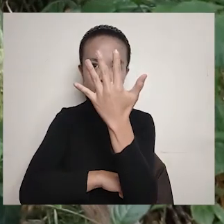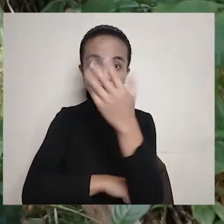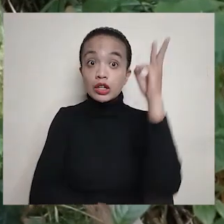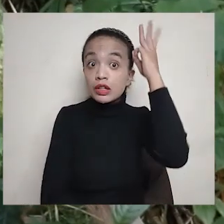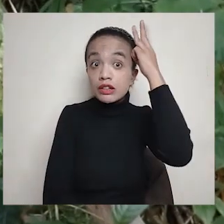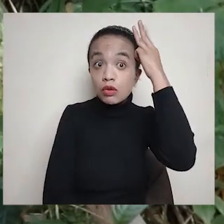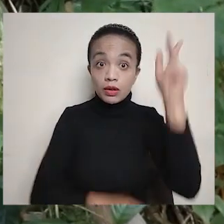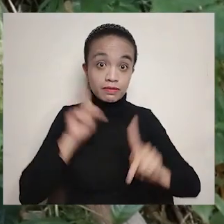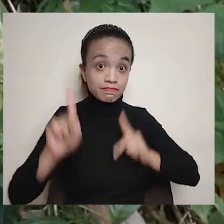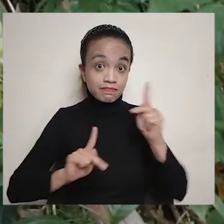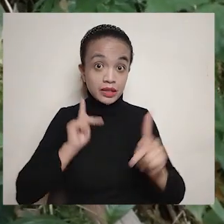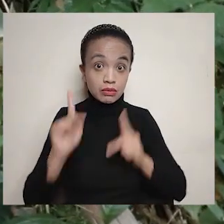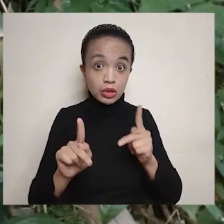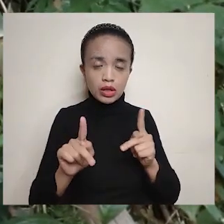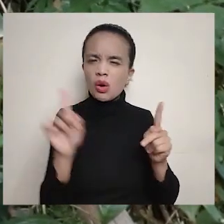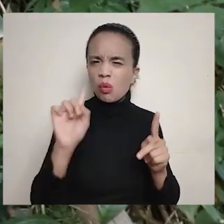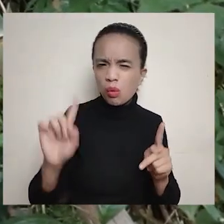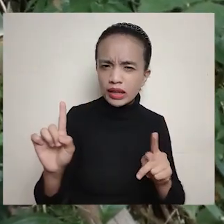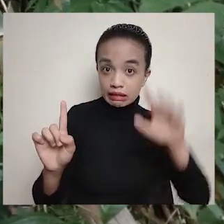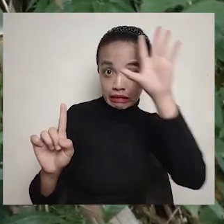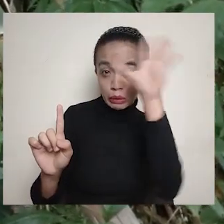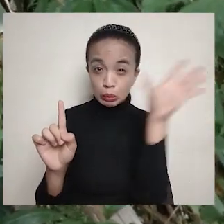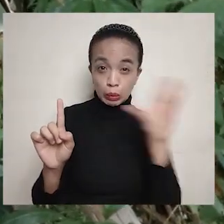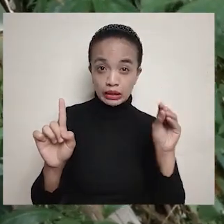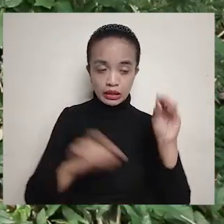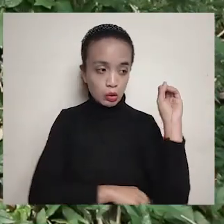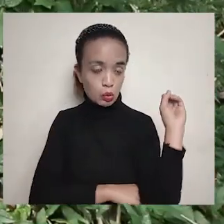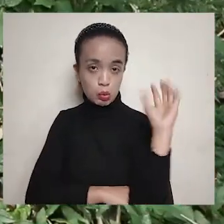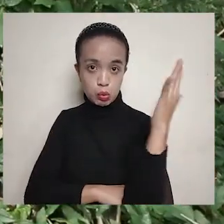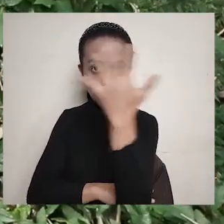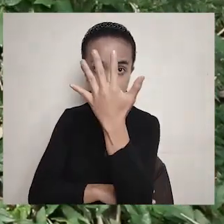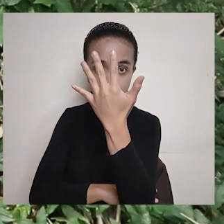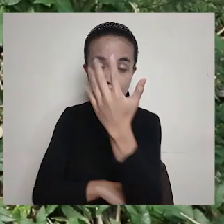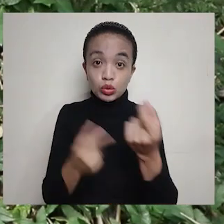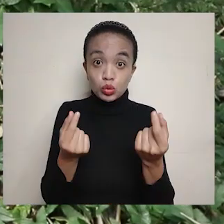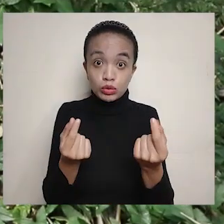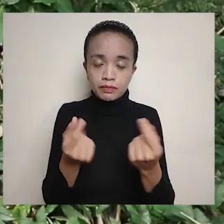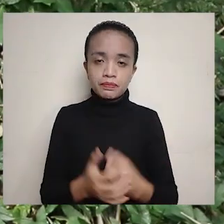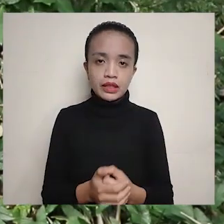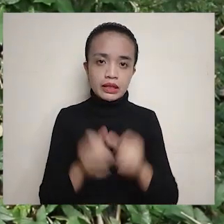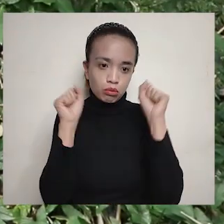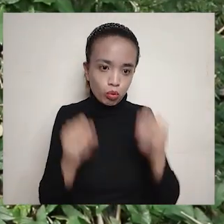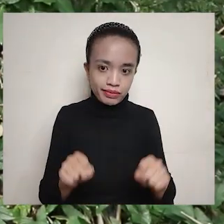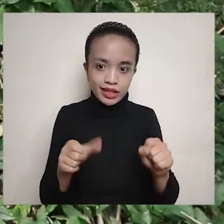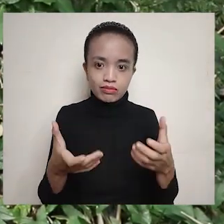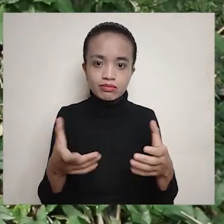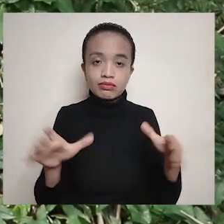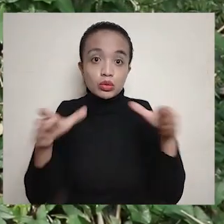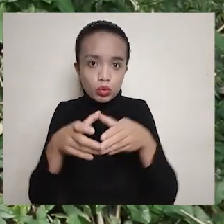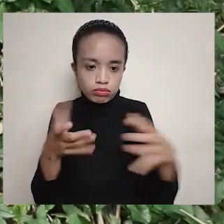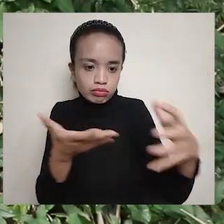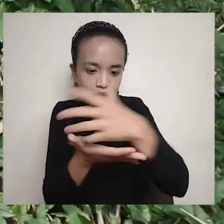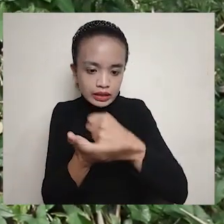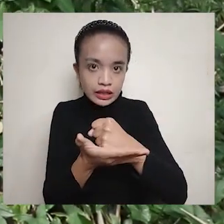Ifugaos kasi, yung kanilang unique na forest management practices is pwedeng collective o